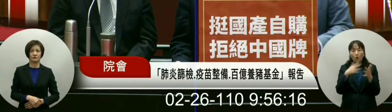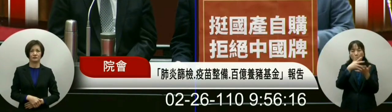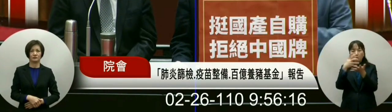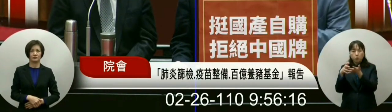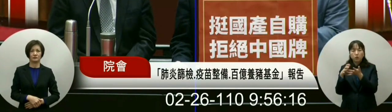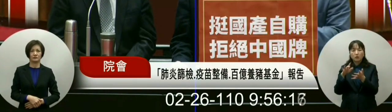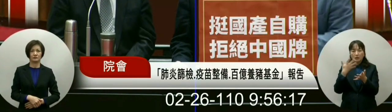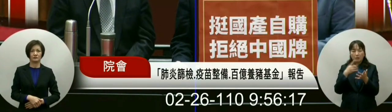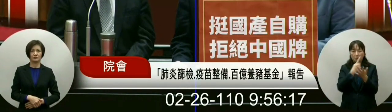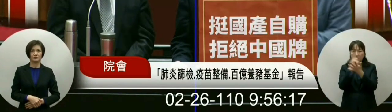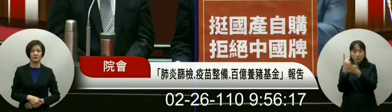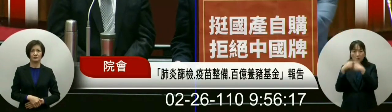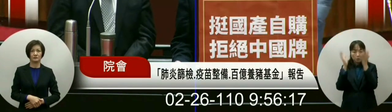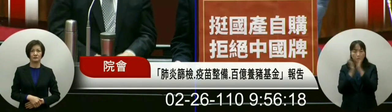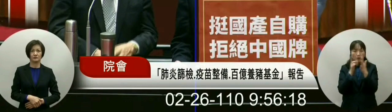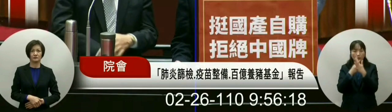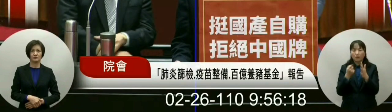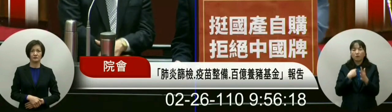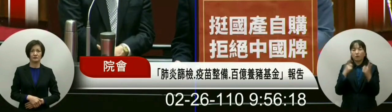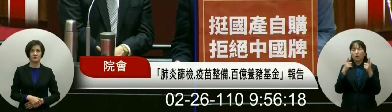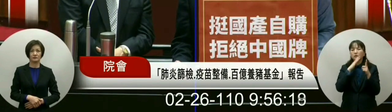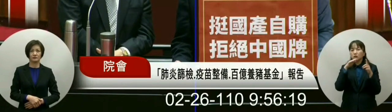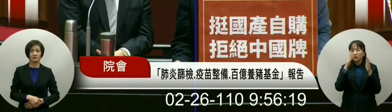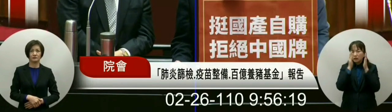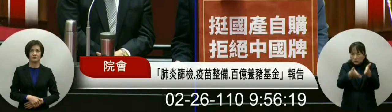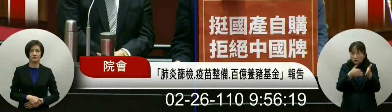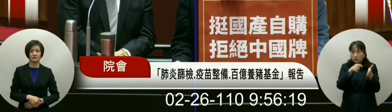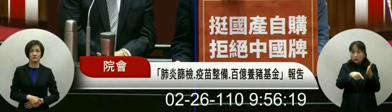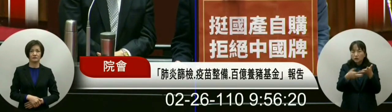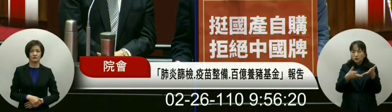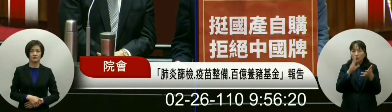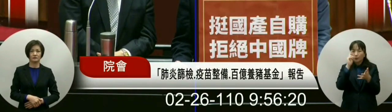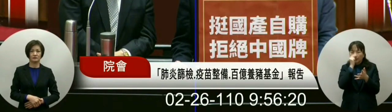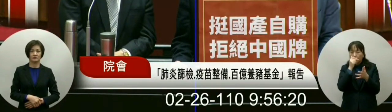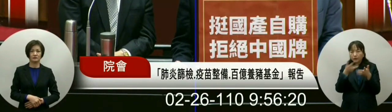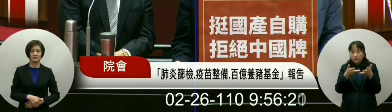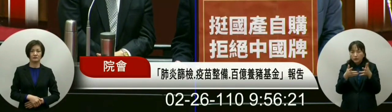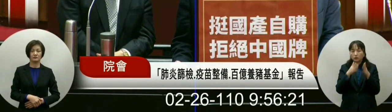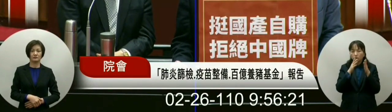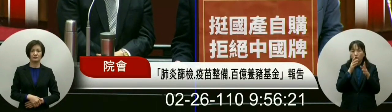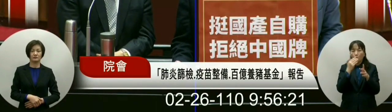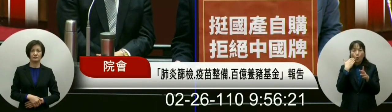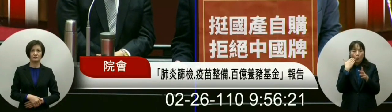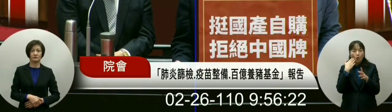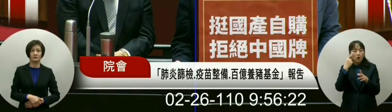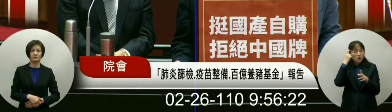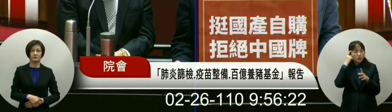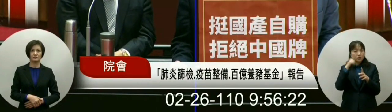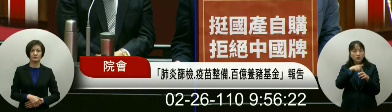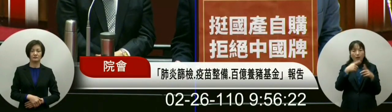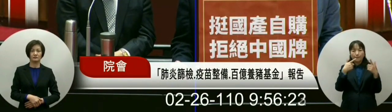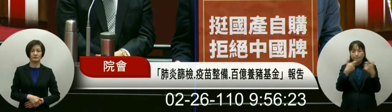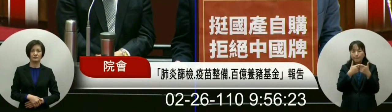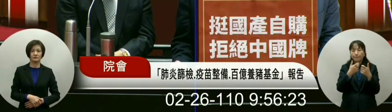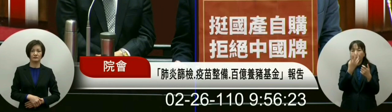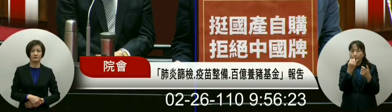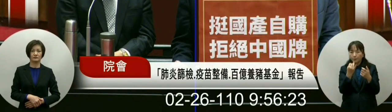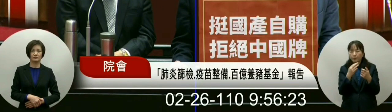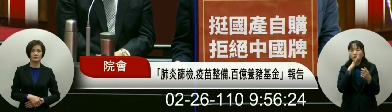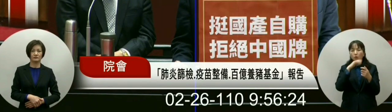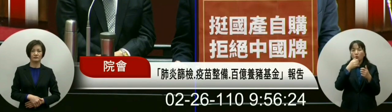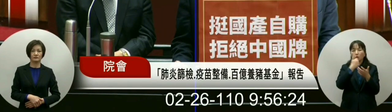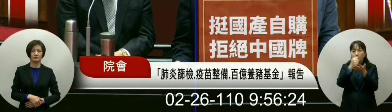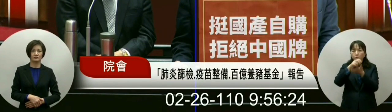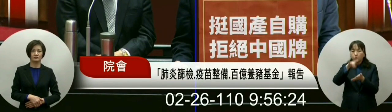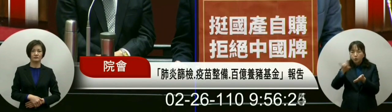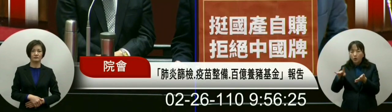大行拢知影啦。但是这冷链系统，伊这有针对性，伊这是针对特别物件。伊要客是讲你配送偌济，配去